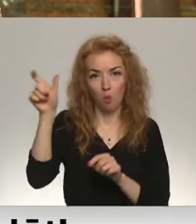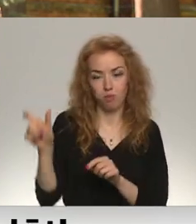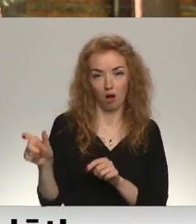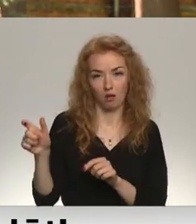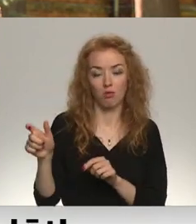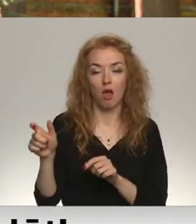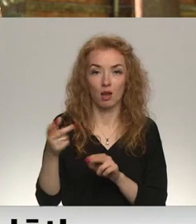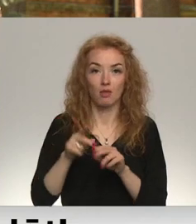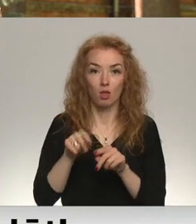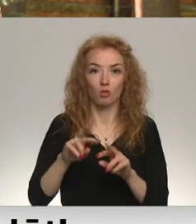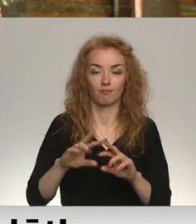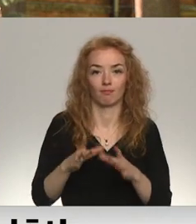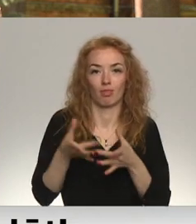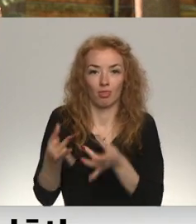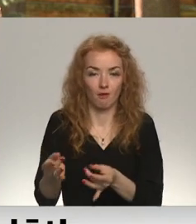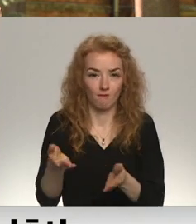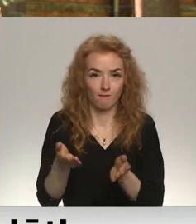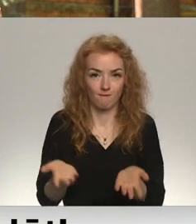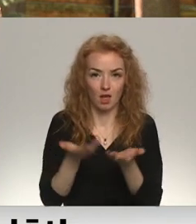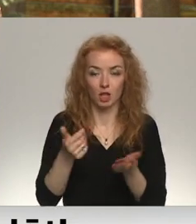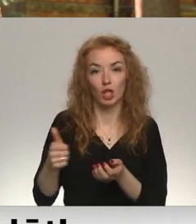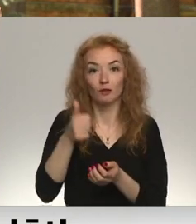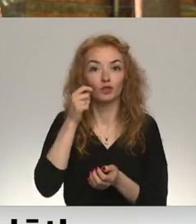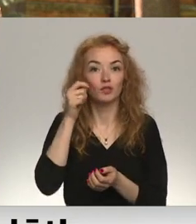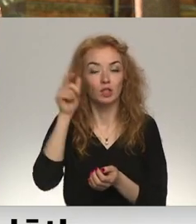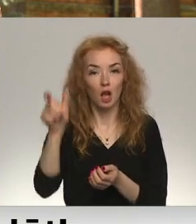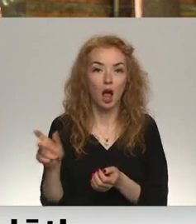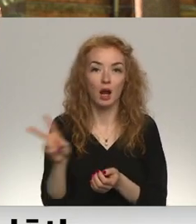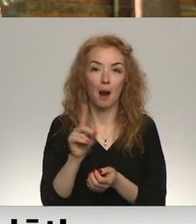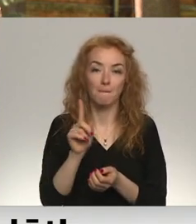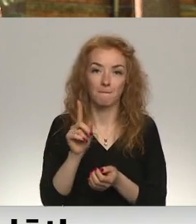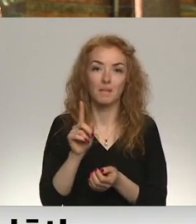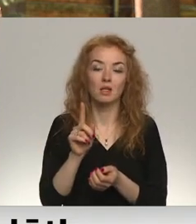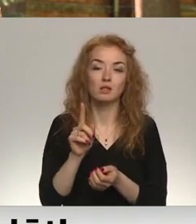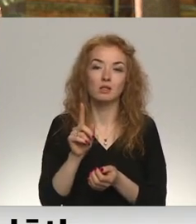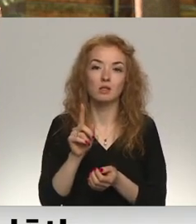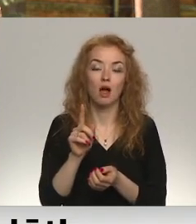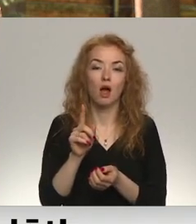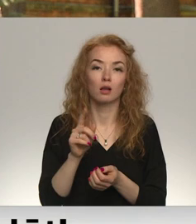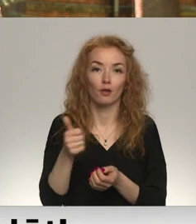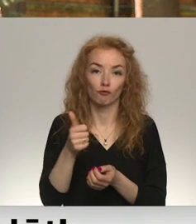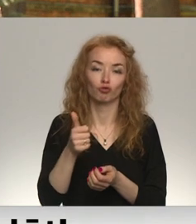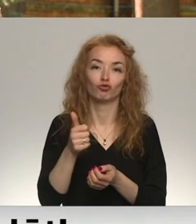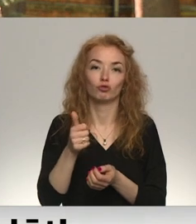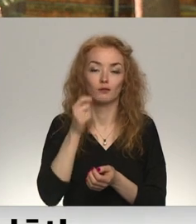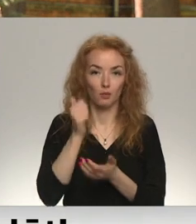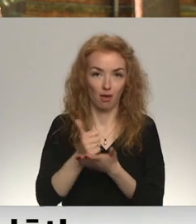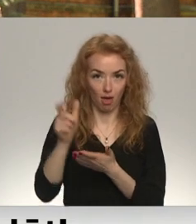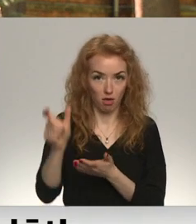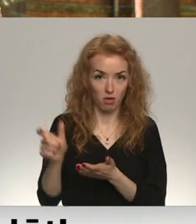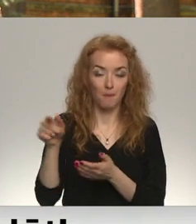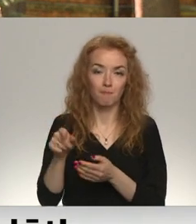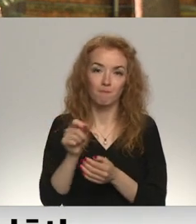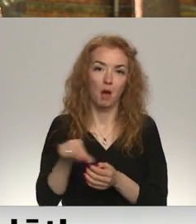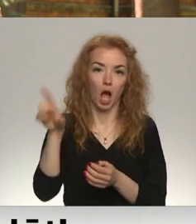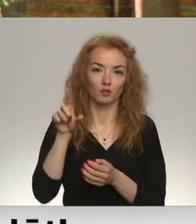tā slimības izplatīšanai sevišķi vīriešiem, kuriem ir dzimuma attiecības ar vīriešiem. Tur ir tā, ka, nu, tas ir raksturīgs